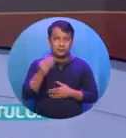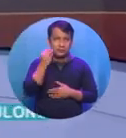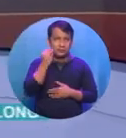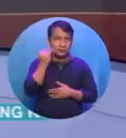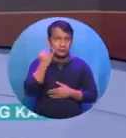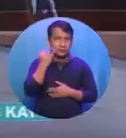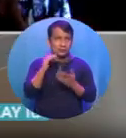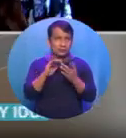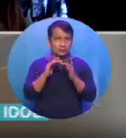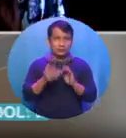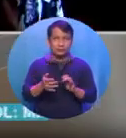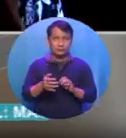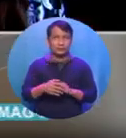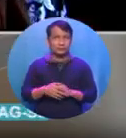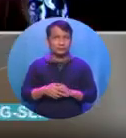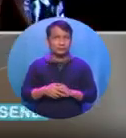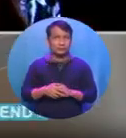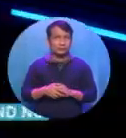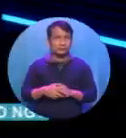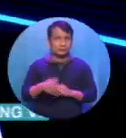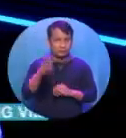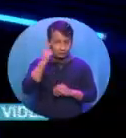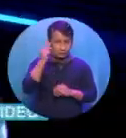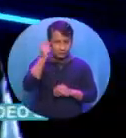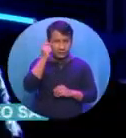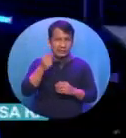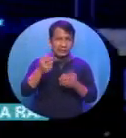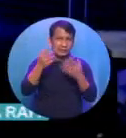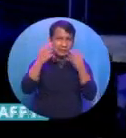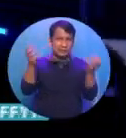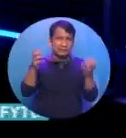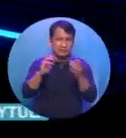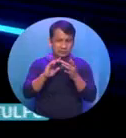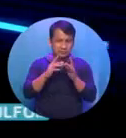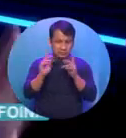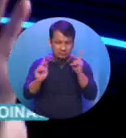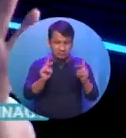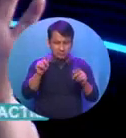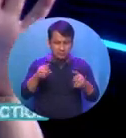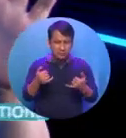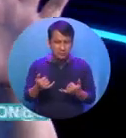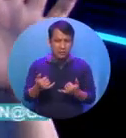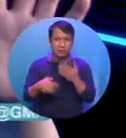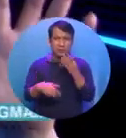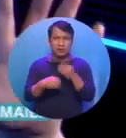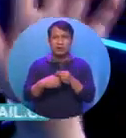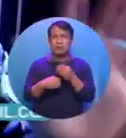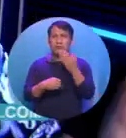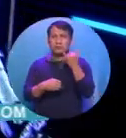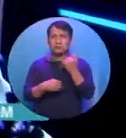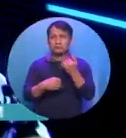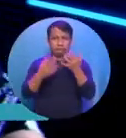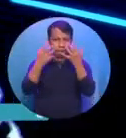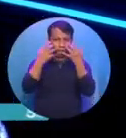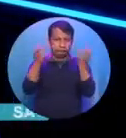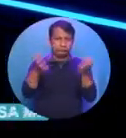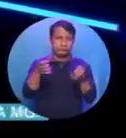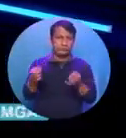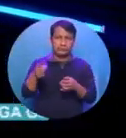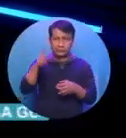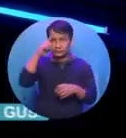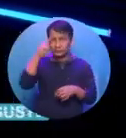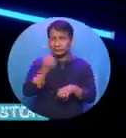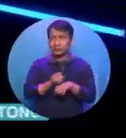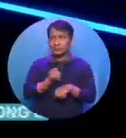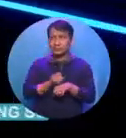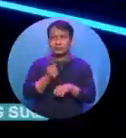sabi ng netizens? Ay, alam mo na, Idol Rafi. Gigil, nagigil ang mga kapatid nating netizens. Sabi nga niya, buisit na yan, tigas ng sikmura